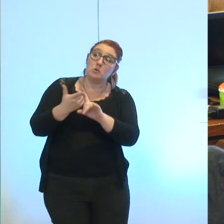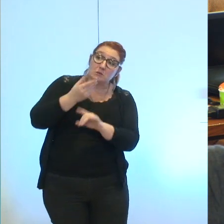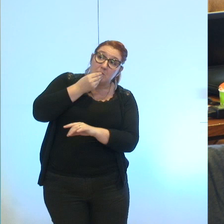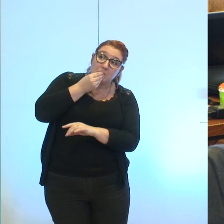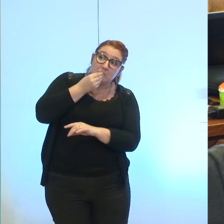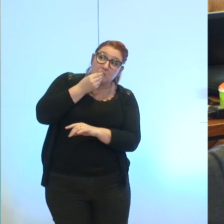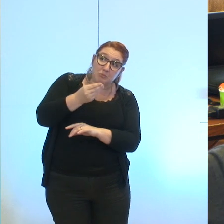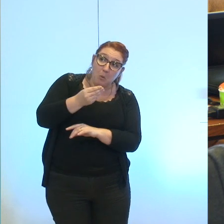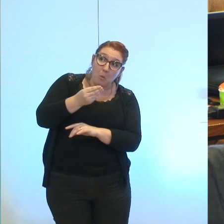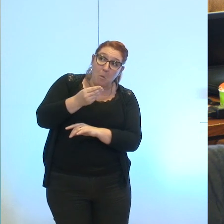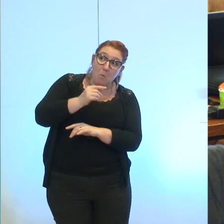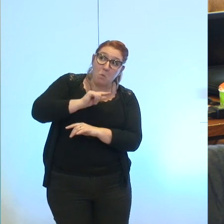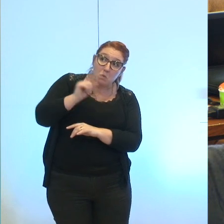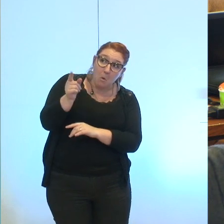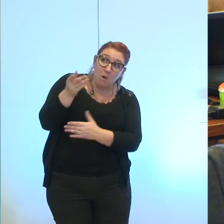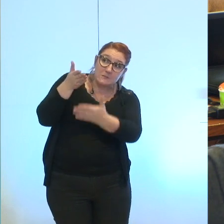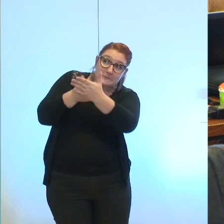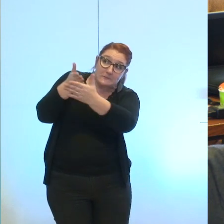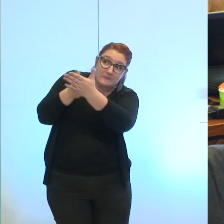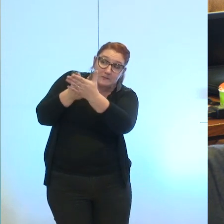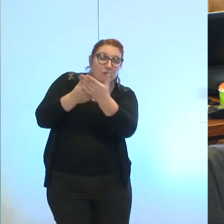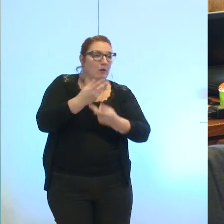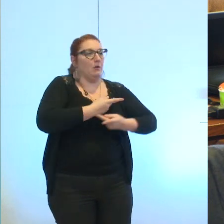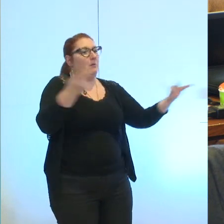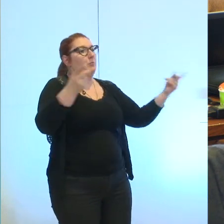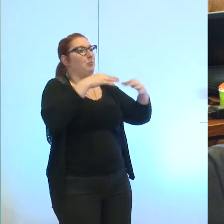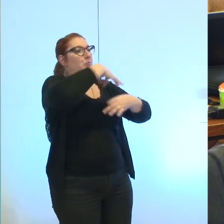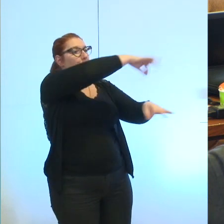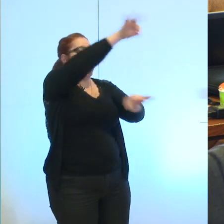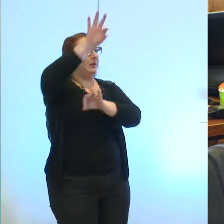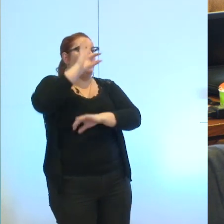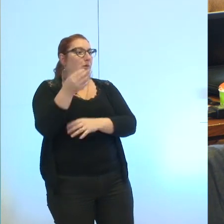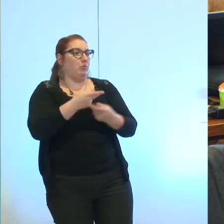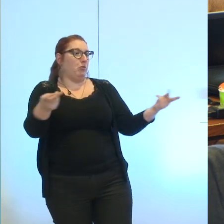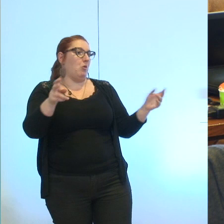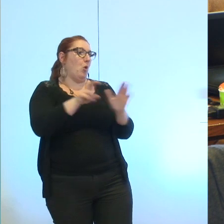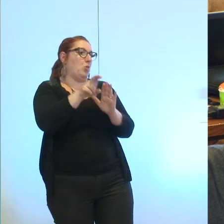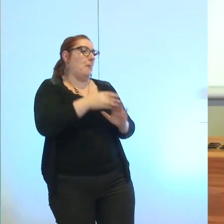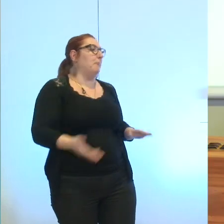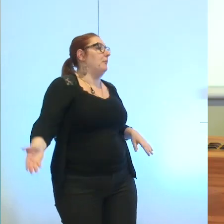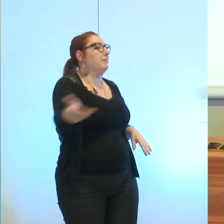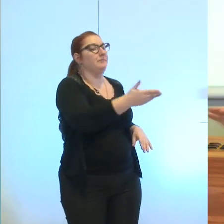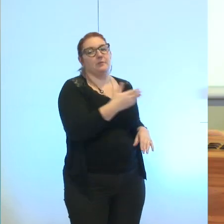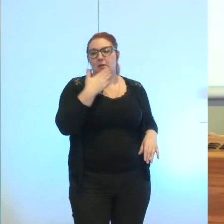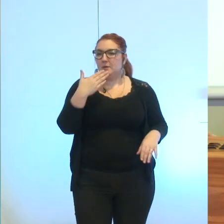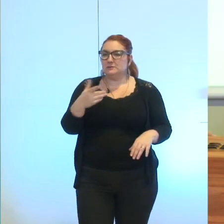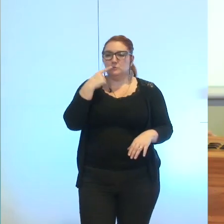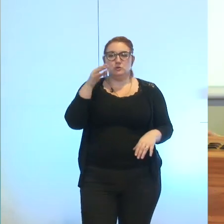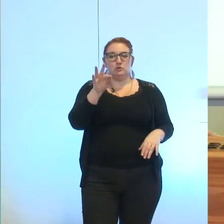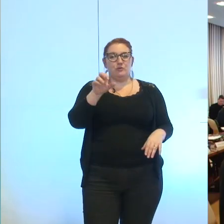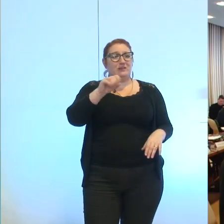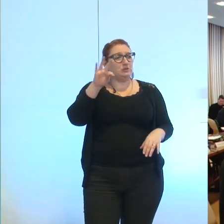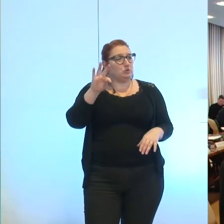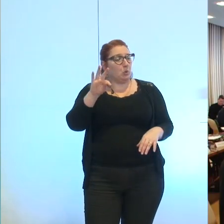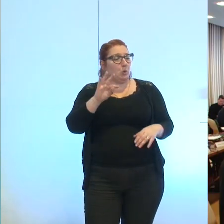s'avèrait pas fructueux et bien nous publierions cette carte pour l'ensemble des Grenoblois je vous remercie monsieur fristo une petite